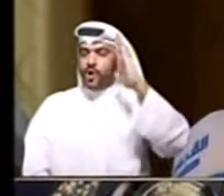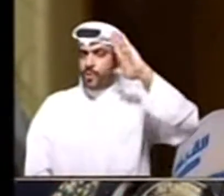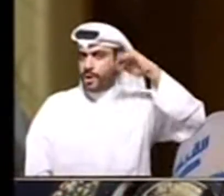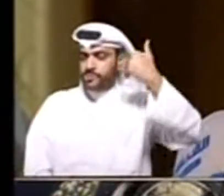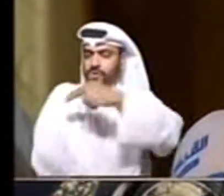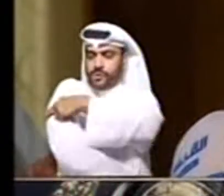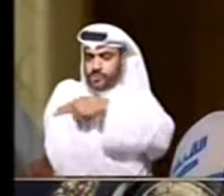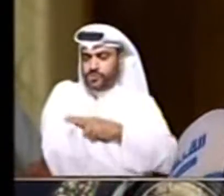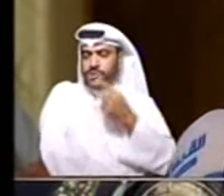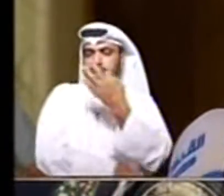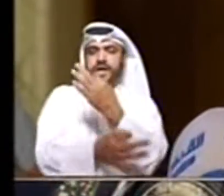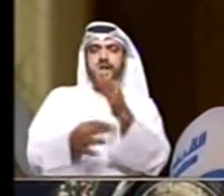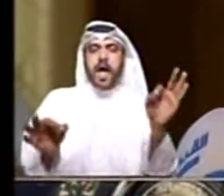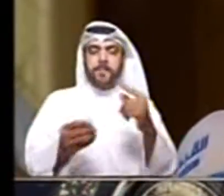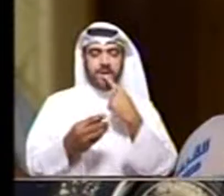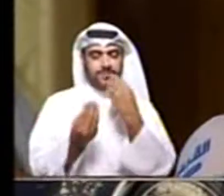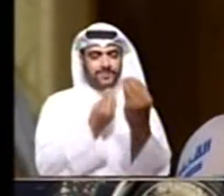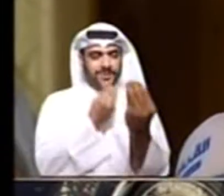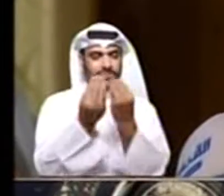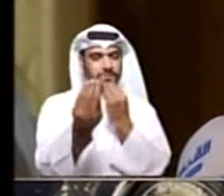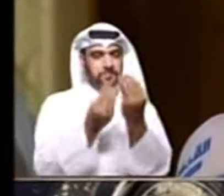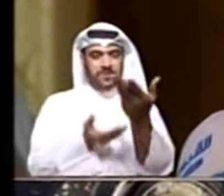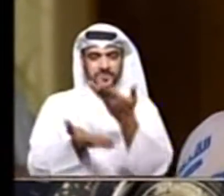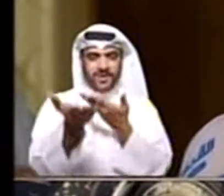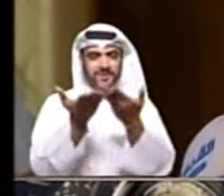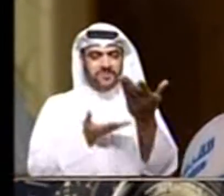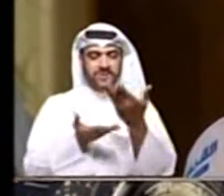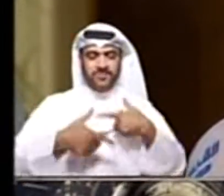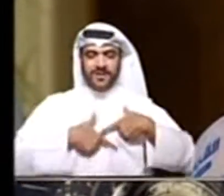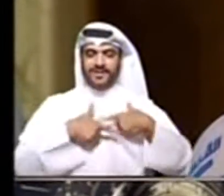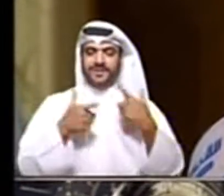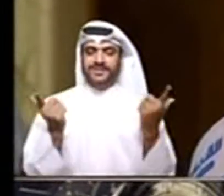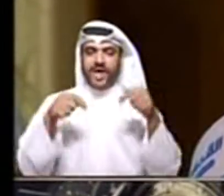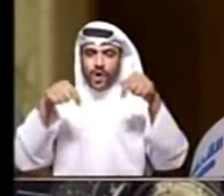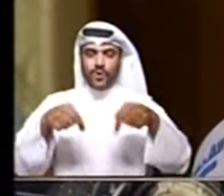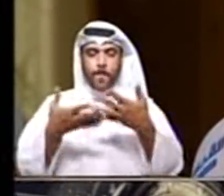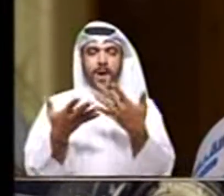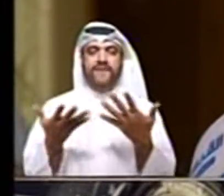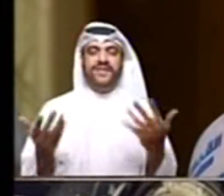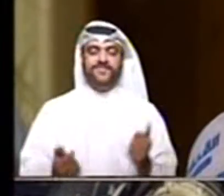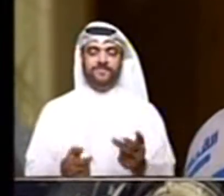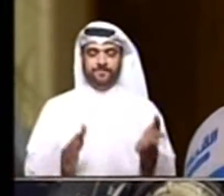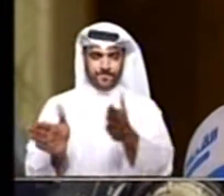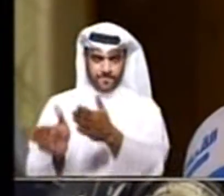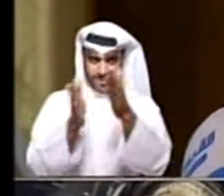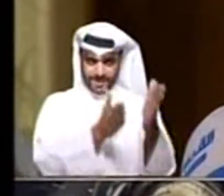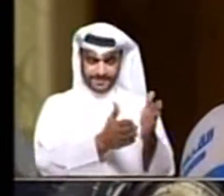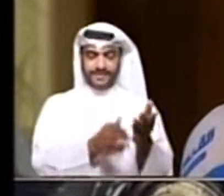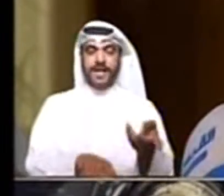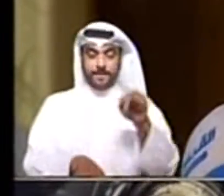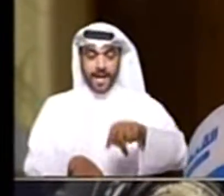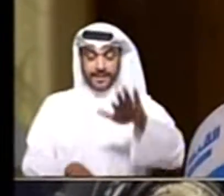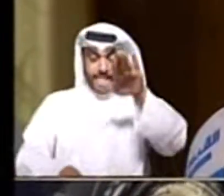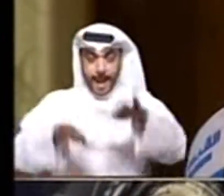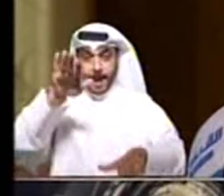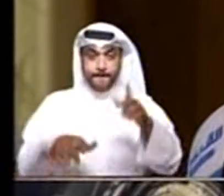وأخواني النواب على رقي الطرح في جلسة اليوم. وبالنسبة للميزانيات اللي كان مفروض